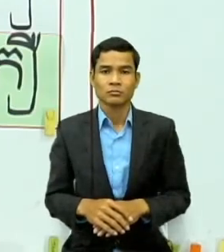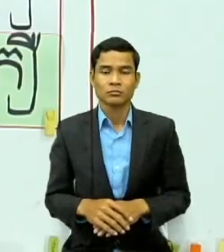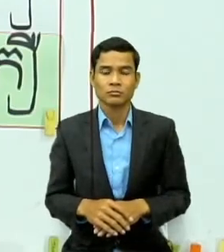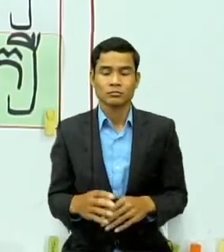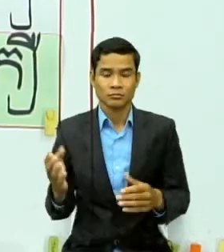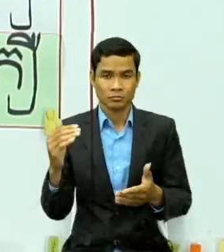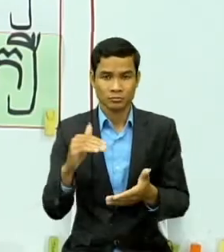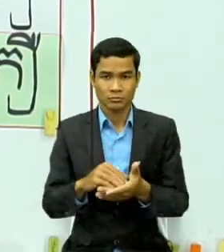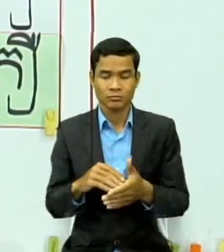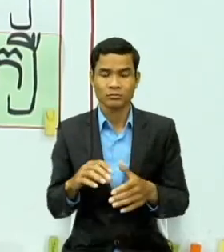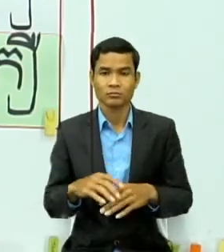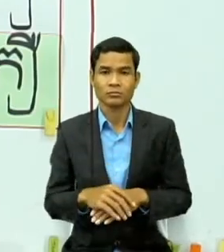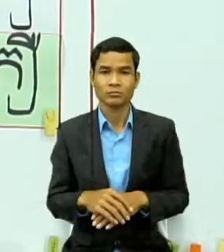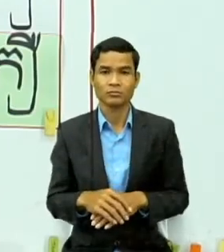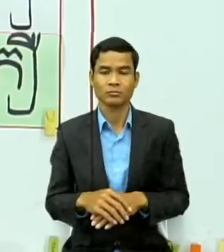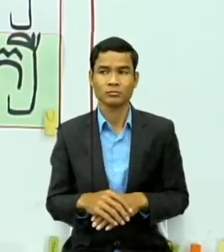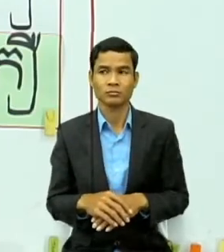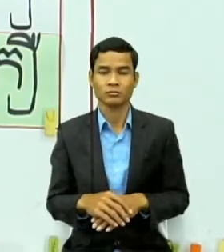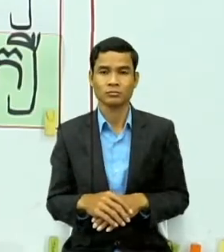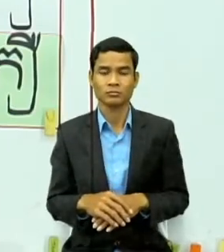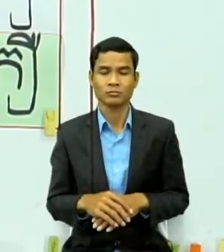ចាម្ដងទៀតណា